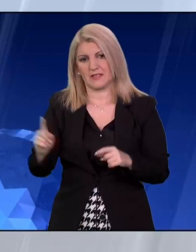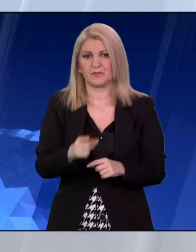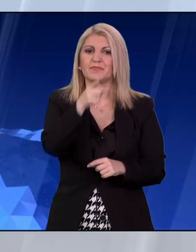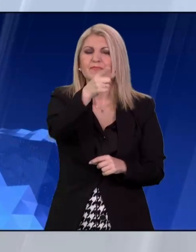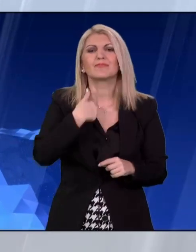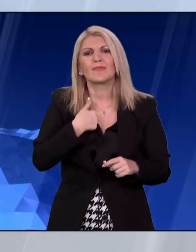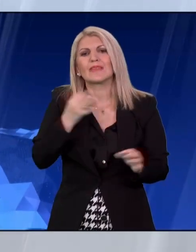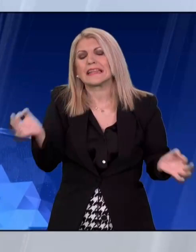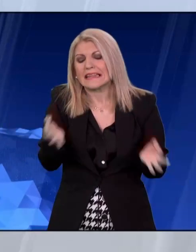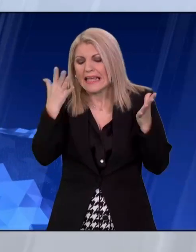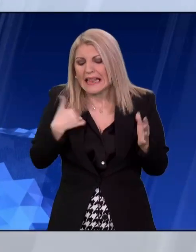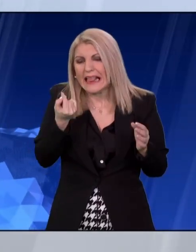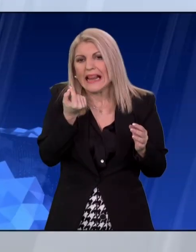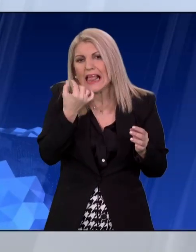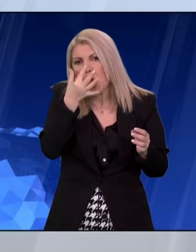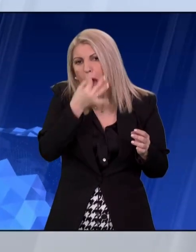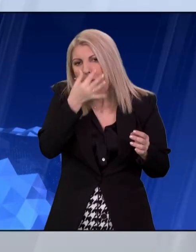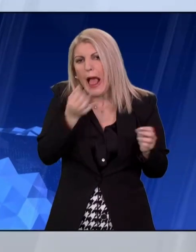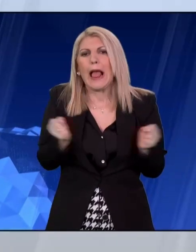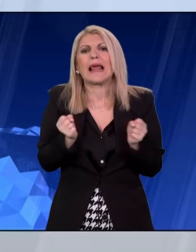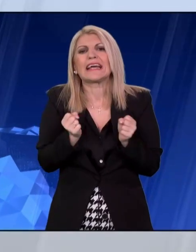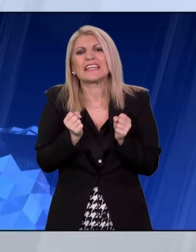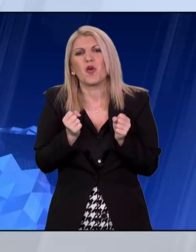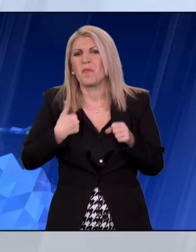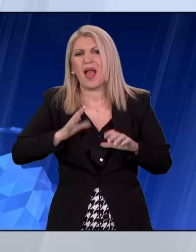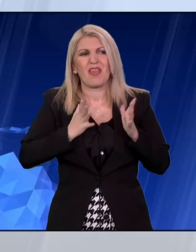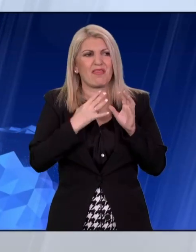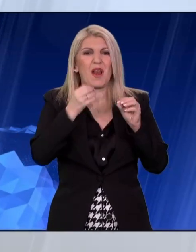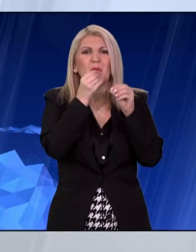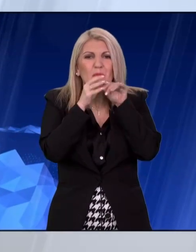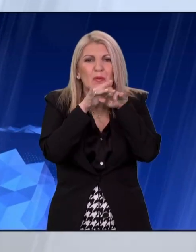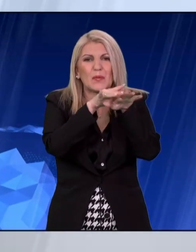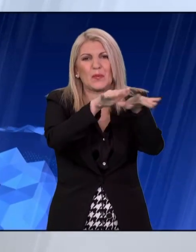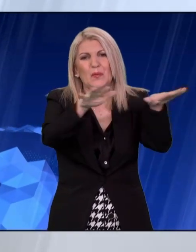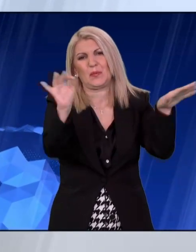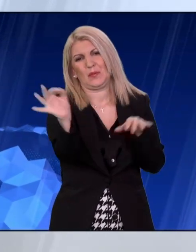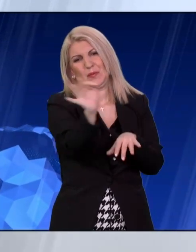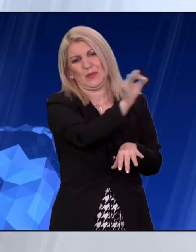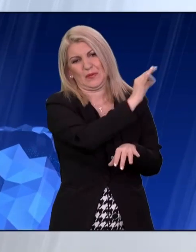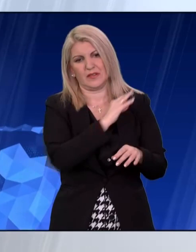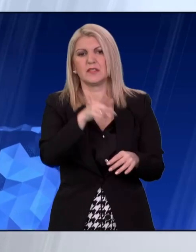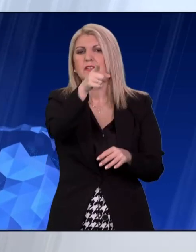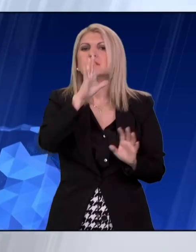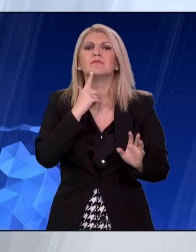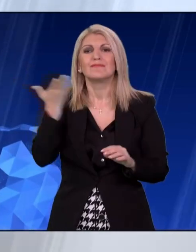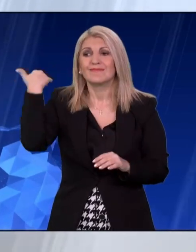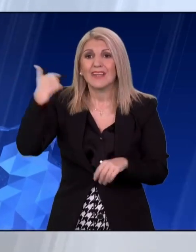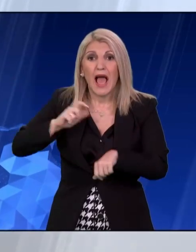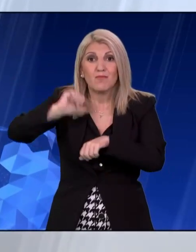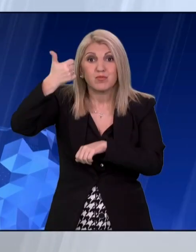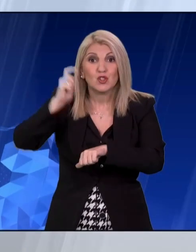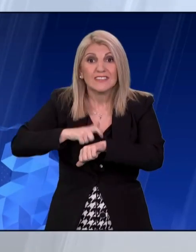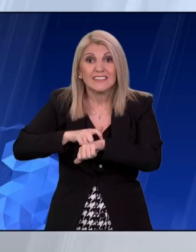κρυωμένη και για να προστατεύσω τους υπολοιπους από την ημέρα που είναι ο covid δεν την έχω βγάλει είτε καταργήθηκε είτε όχι εγώ τη